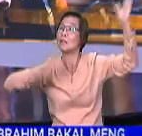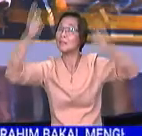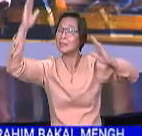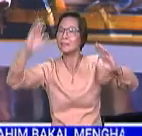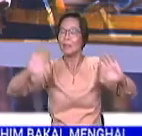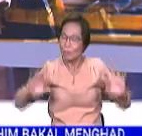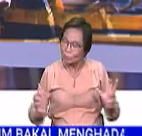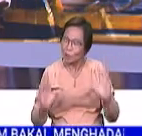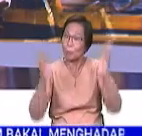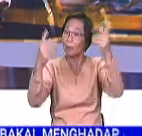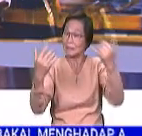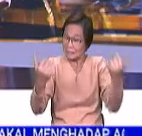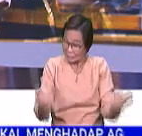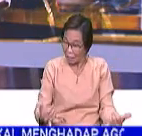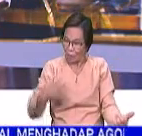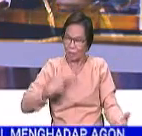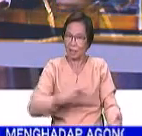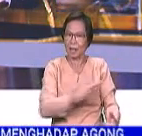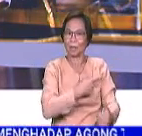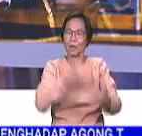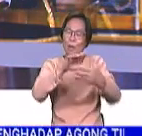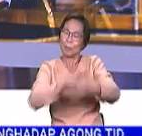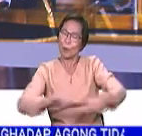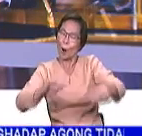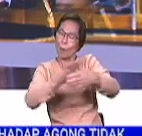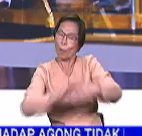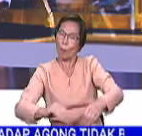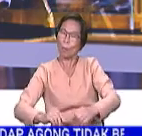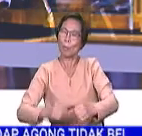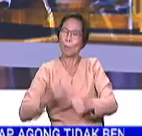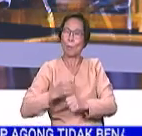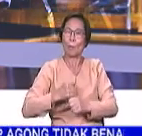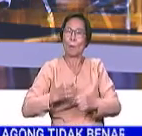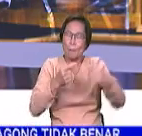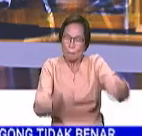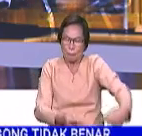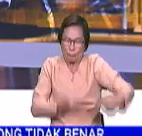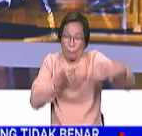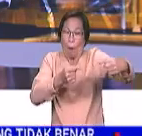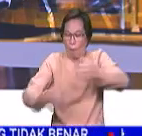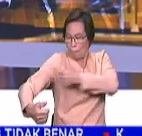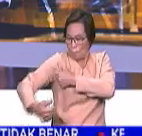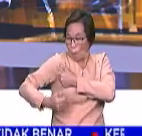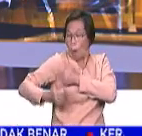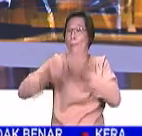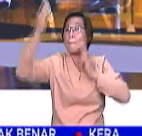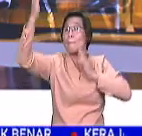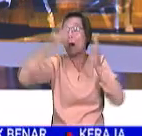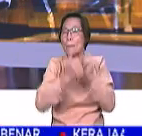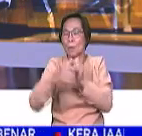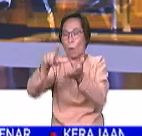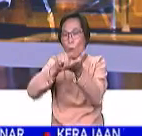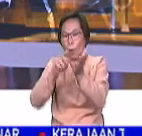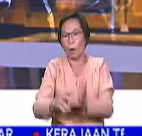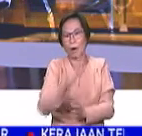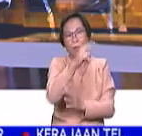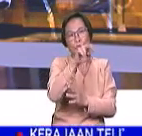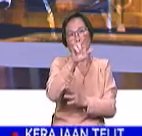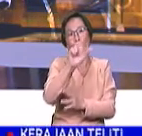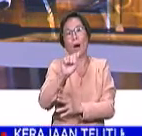sepenuh sambutanya hari ini kami menyelusuri kisah perjuangan salah seorang pahlawan negara bersama wartawan